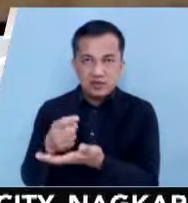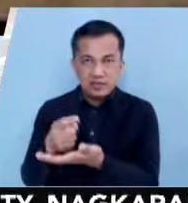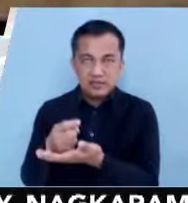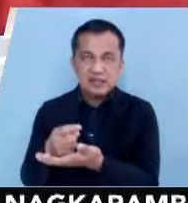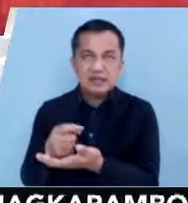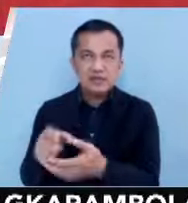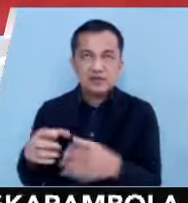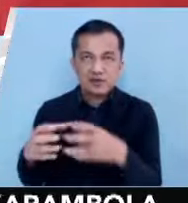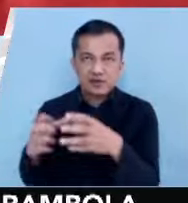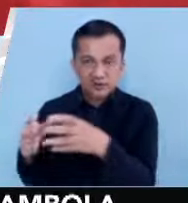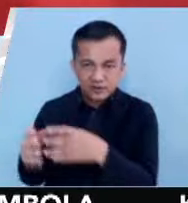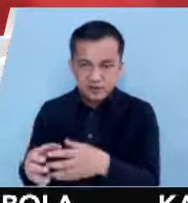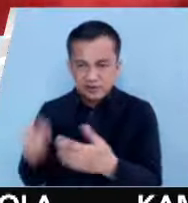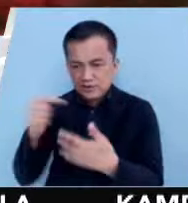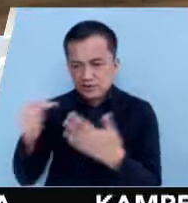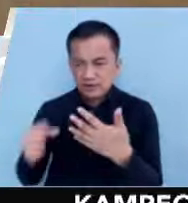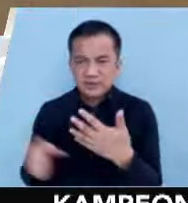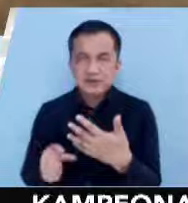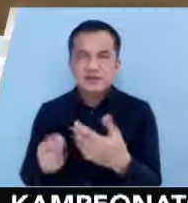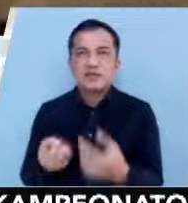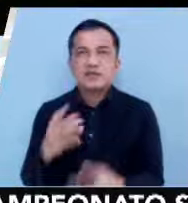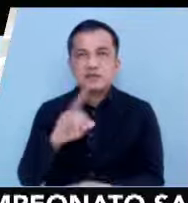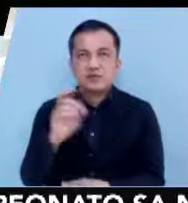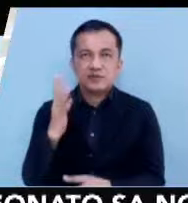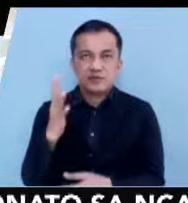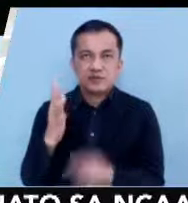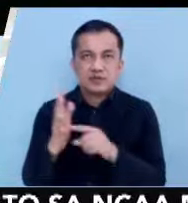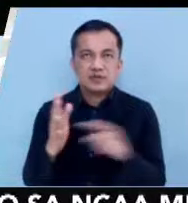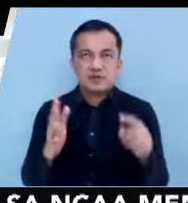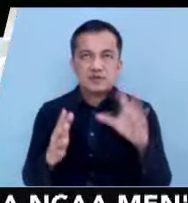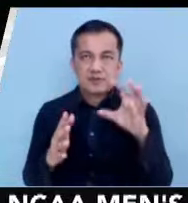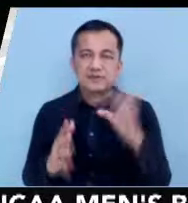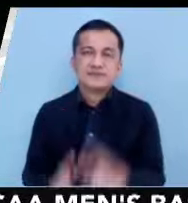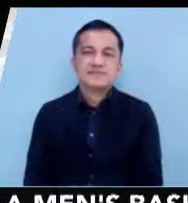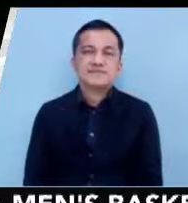ang mga ito ng 150 to 500 pesos.